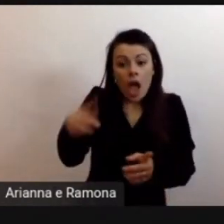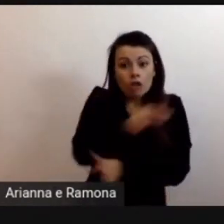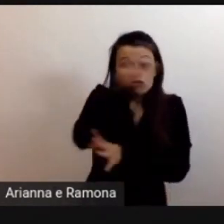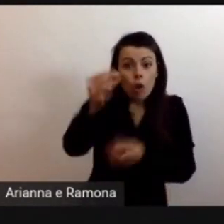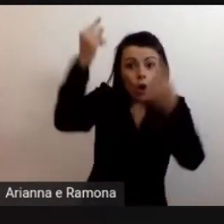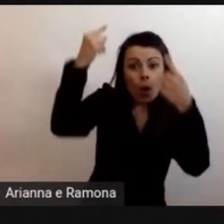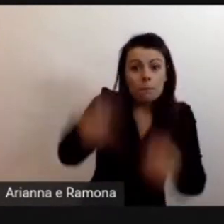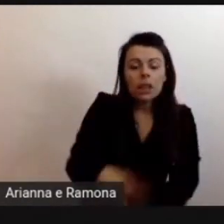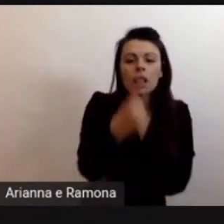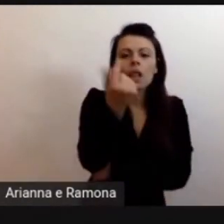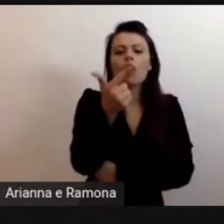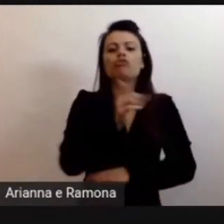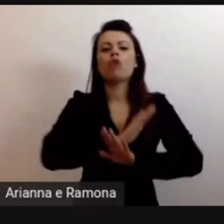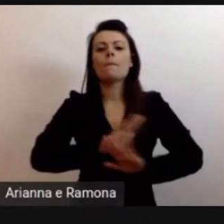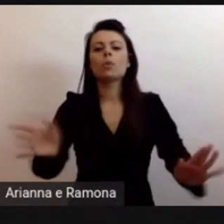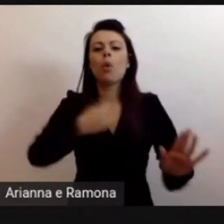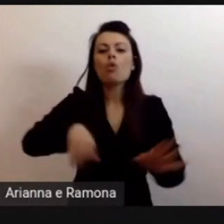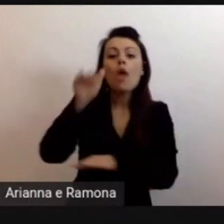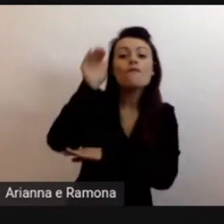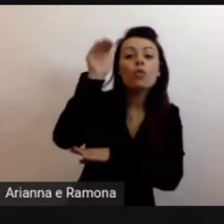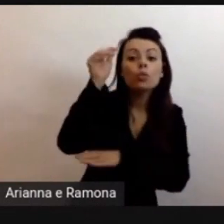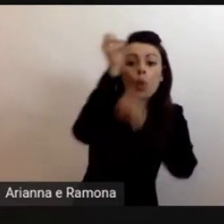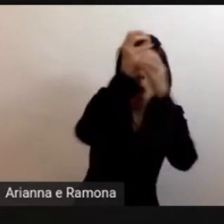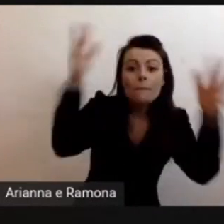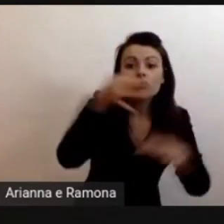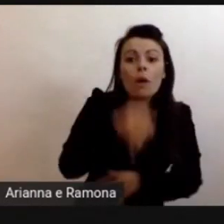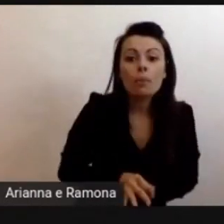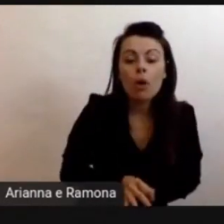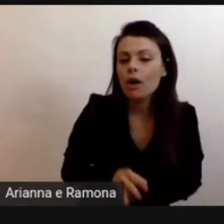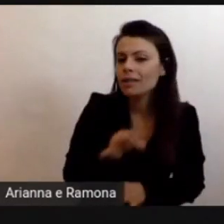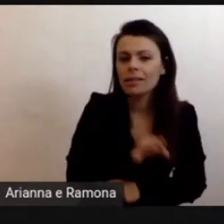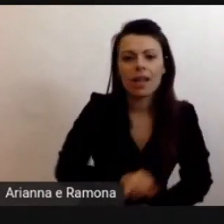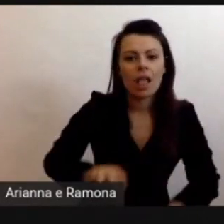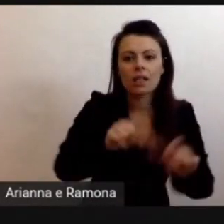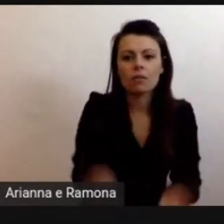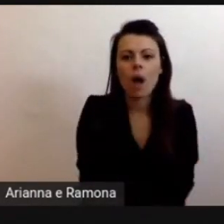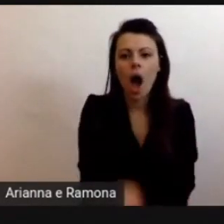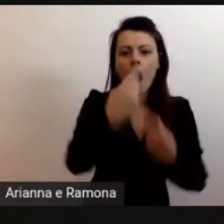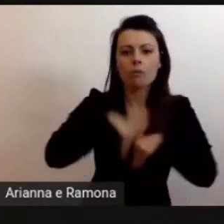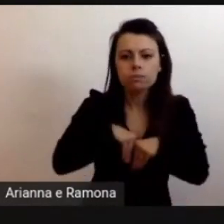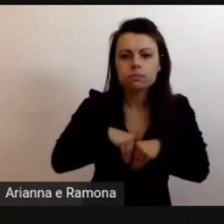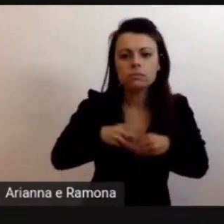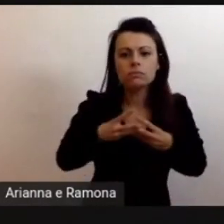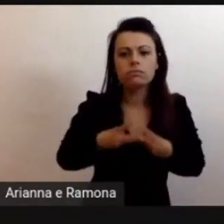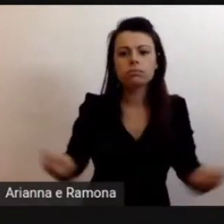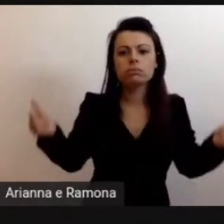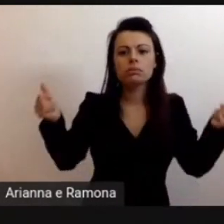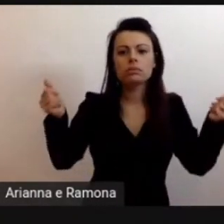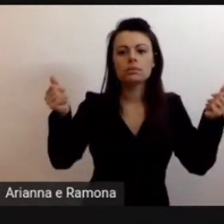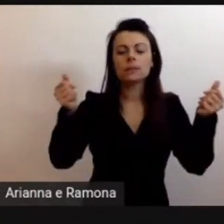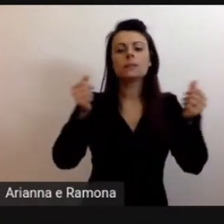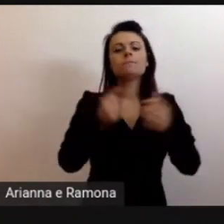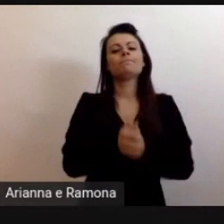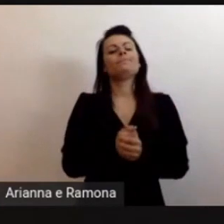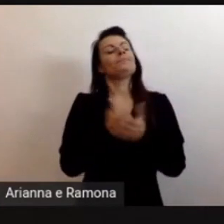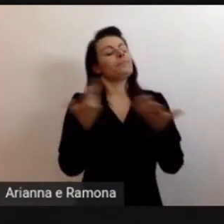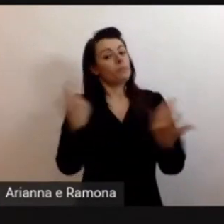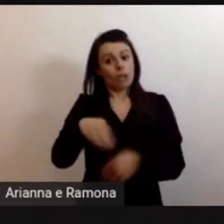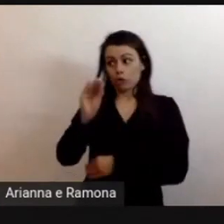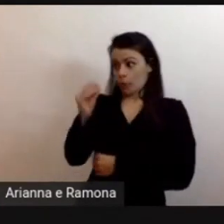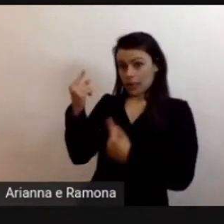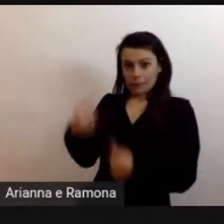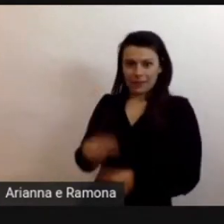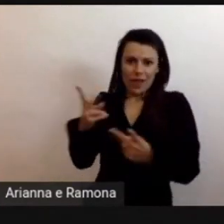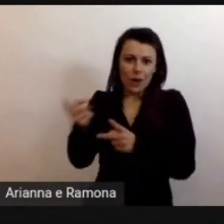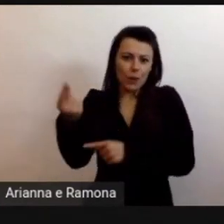non avremo più futuro nemmeno da immaginare ce lo saremmo divorato allora la domanda è questa anche saputo prima mi ha anticipato